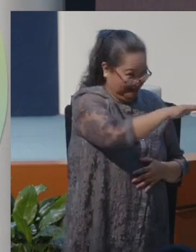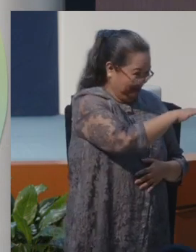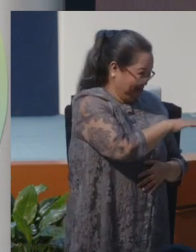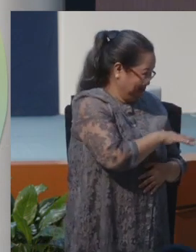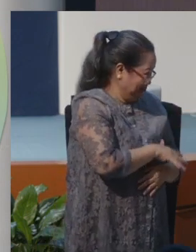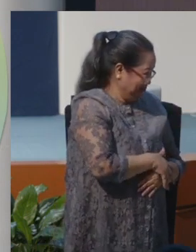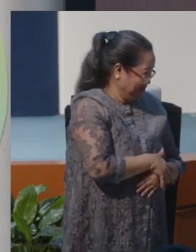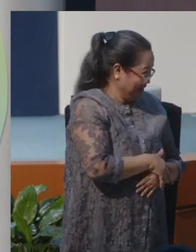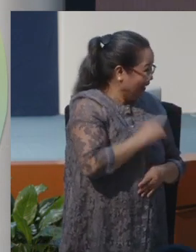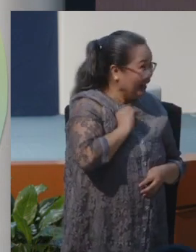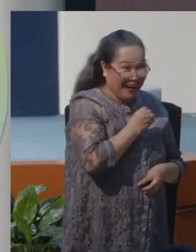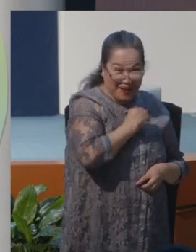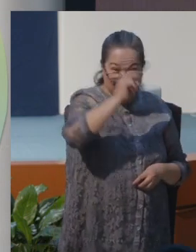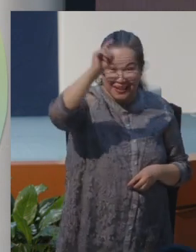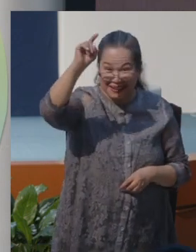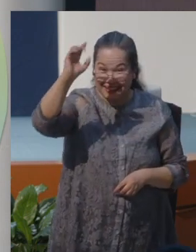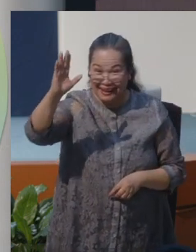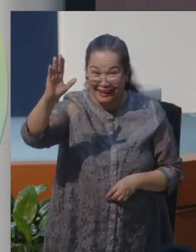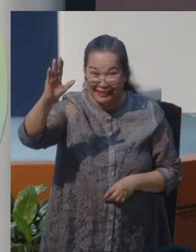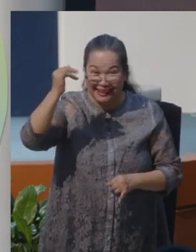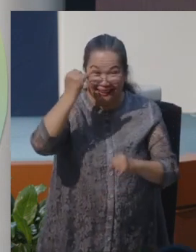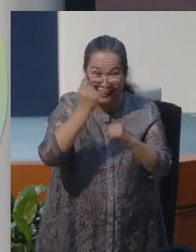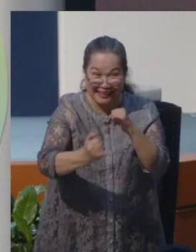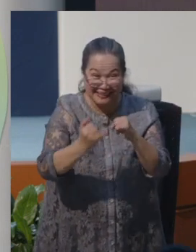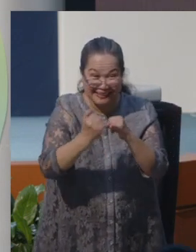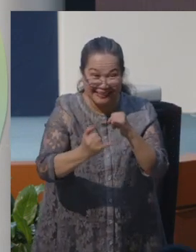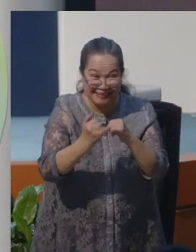Ang ating Panginoon, sa huli,